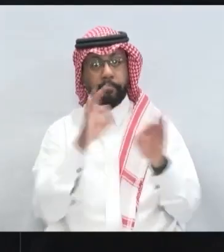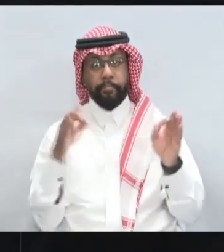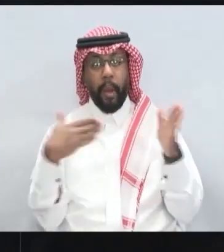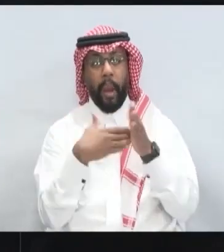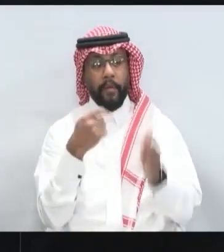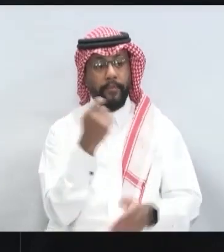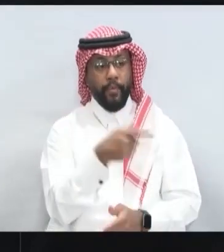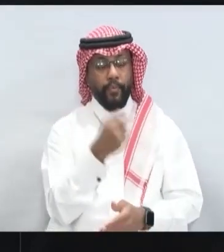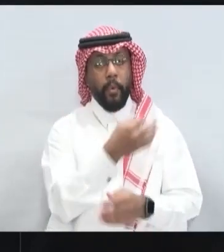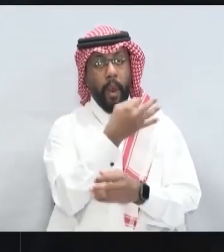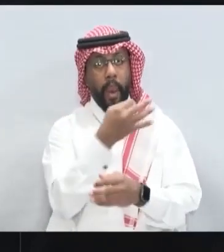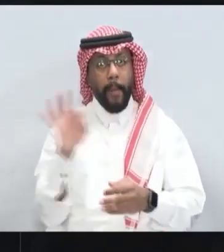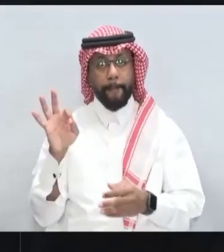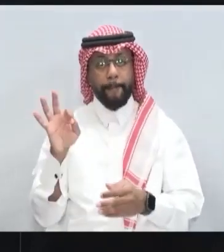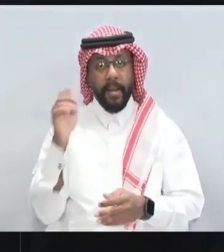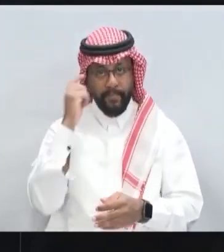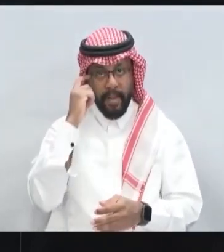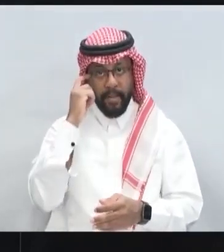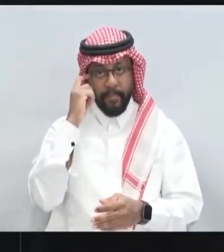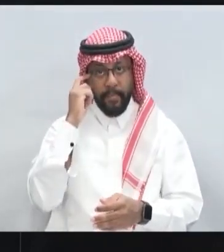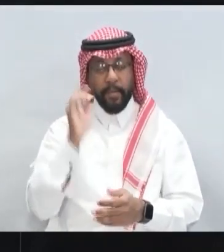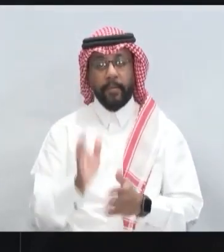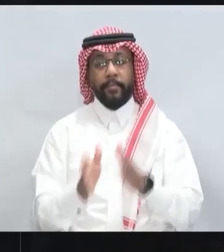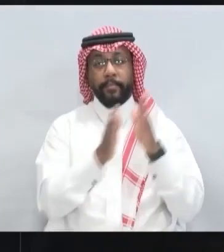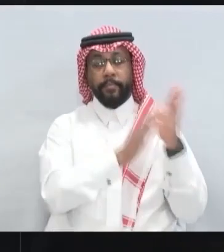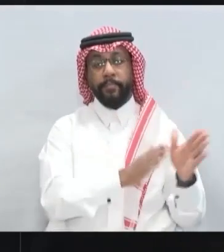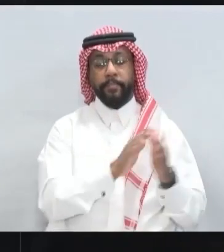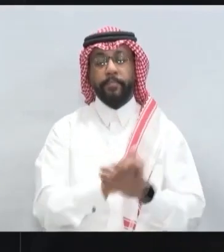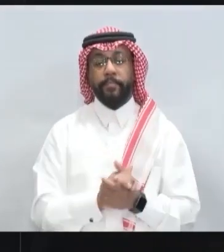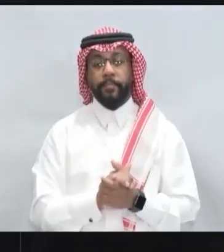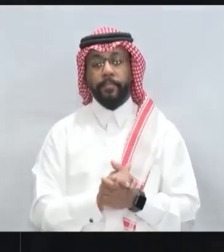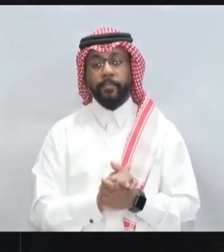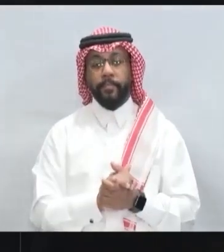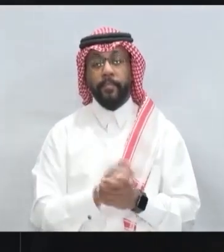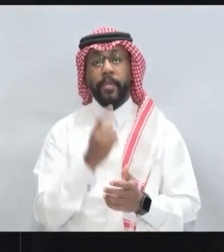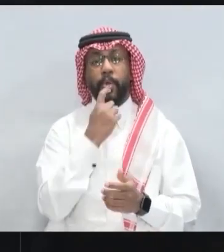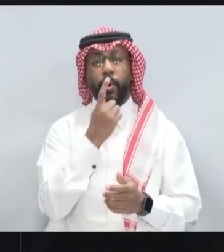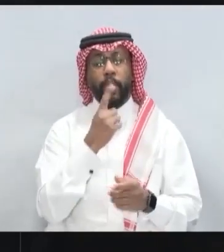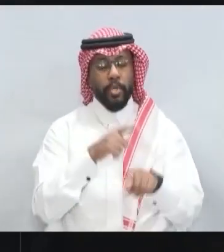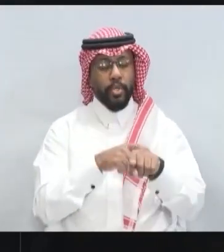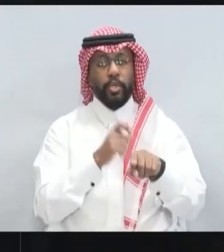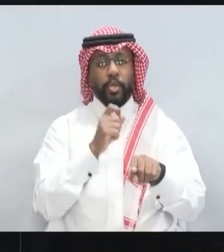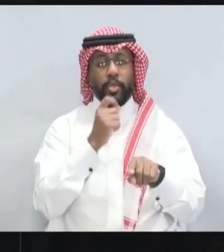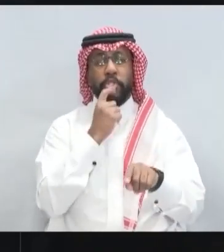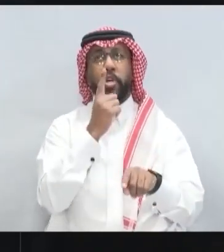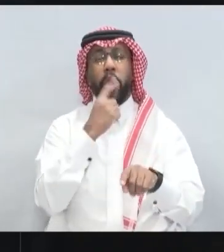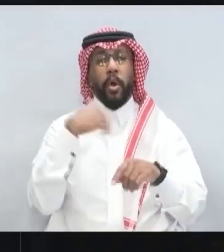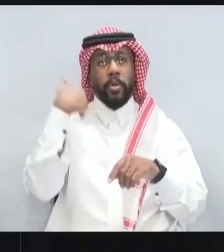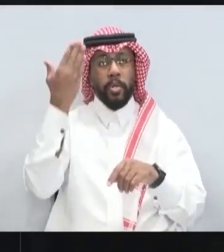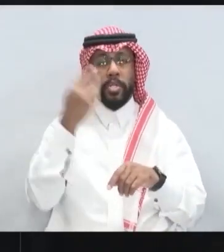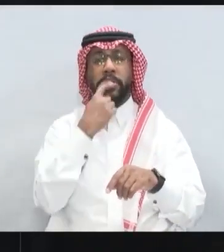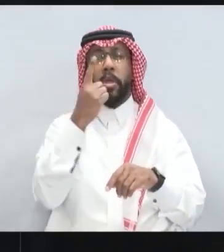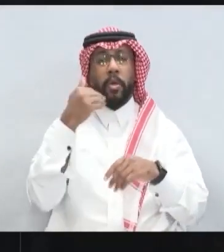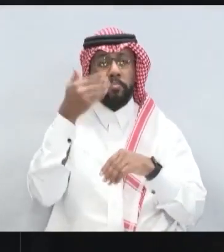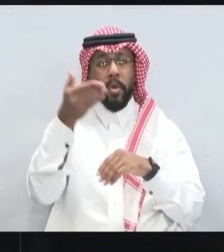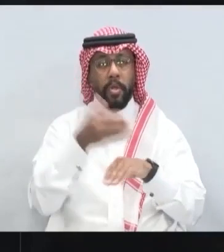اصول متداوله فقط اصول قد يكون ثابته او طويله الاجل بالتالي قد يصعب عليها الوفاء بالتزامات خلال فتره